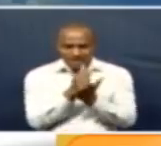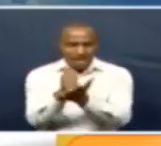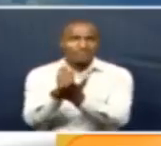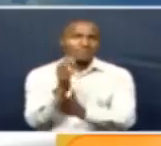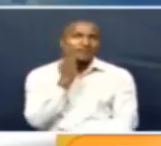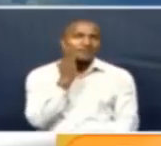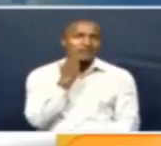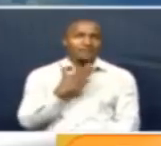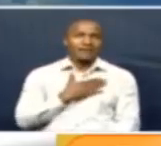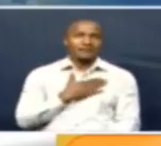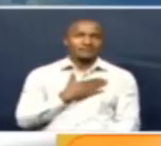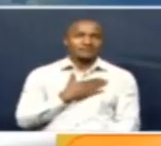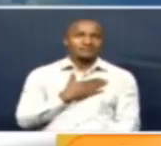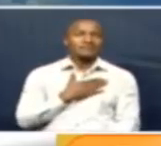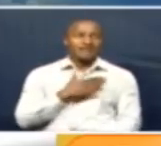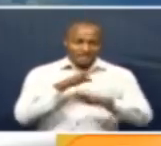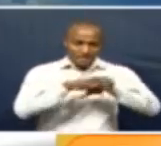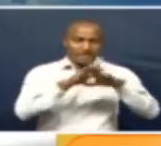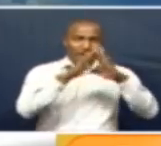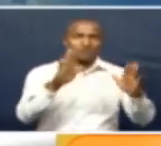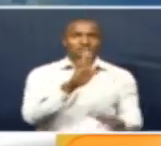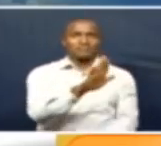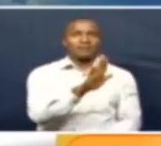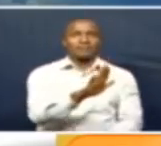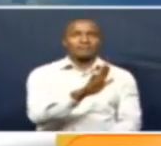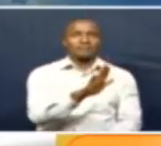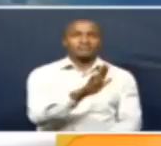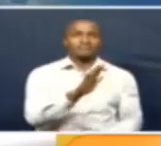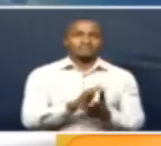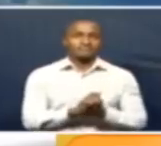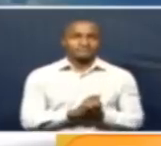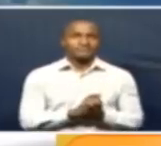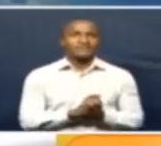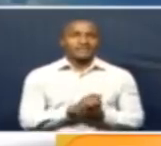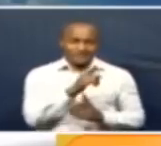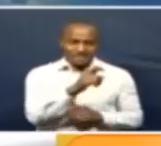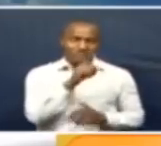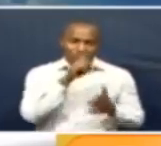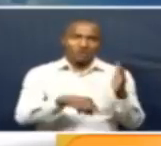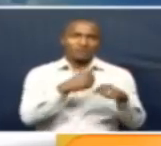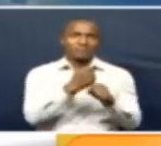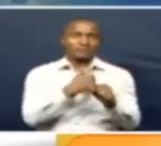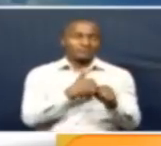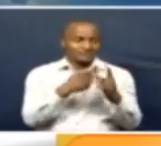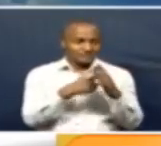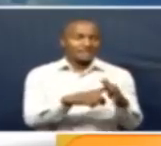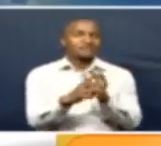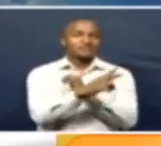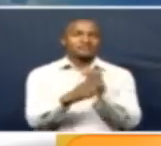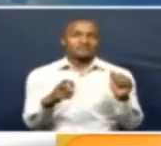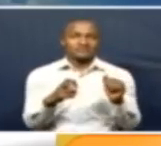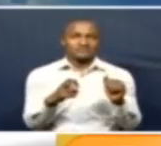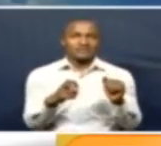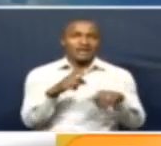ili aweze kuwa na mboma yake kwa sababu hawezi toka kwa dadi. Na hiyo ndio iliniingiza kwa crime. So the time nilienda